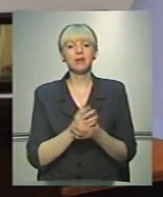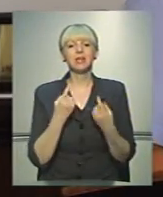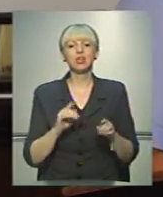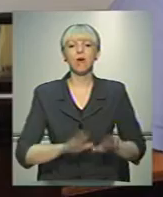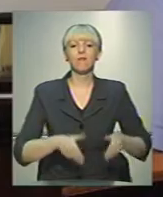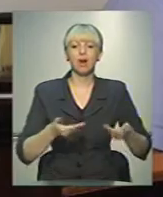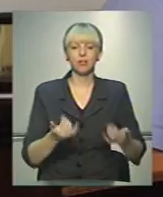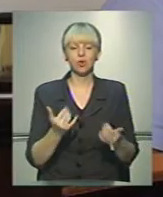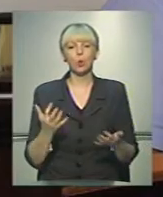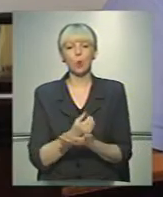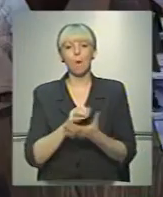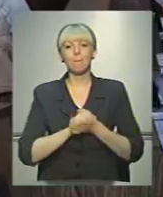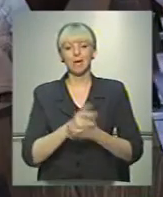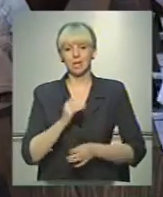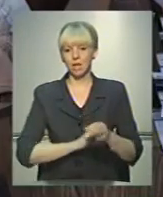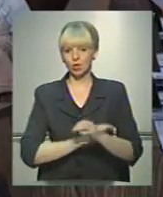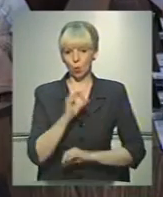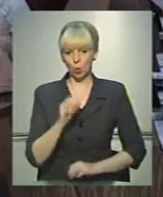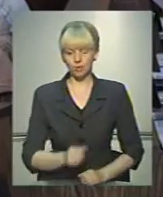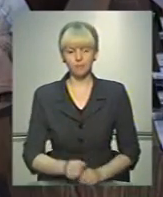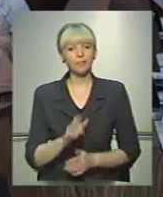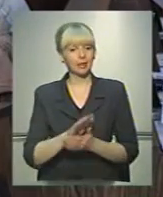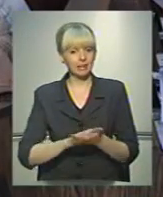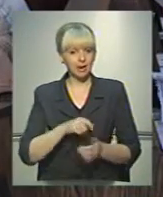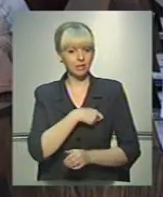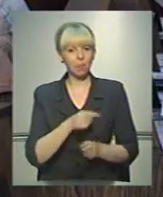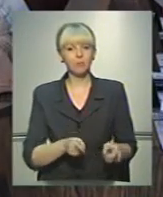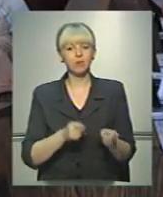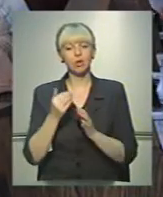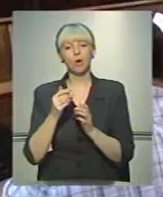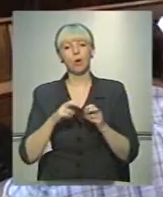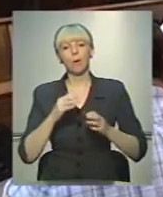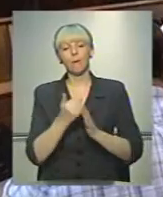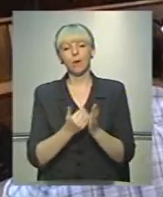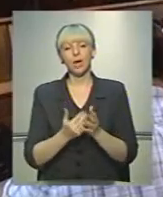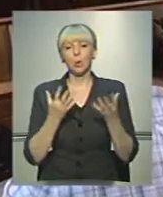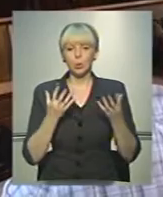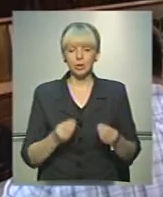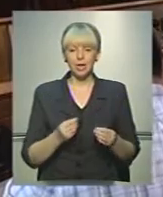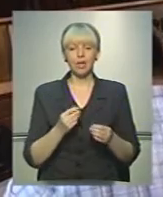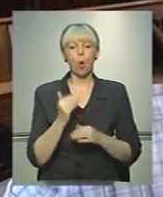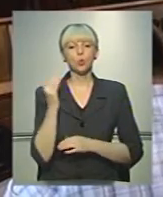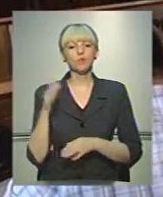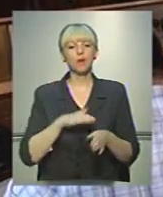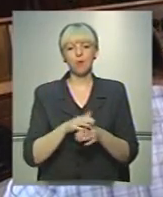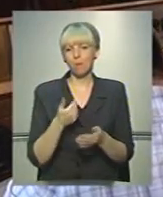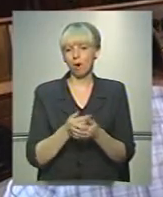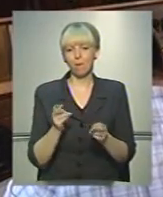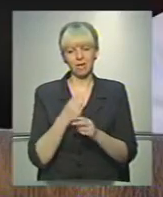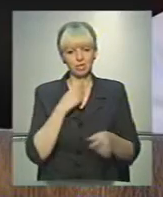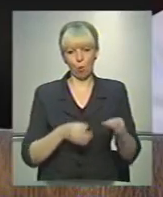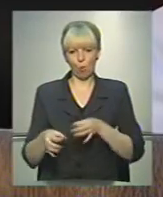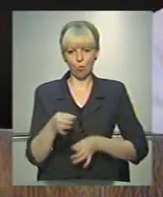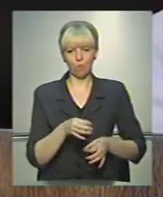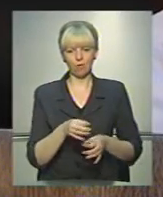варіанти сьогодні досягнення миру на Сході? А далі депутати перейшли до розгляду питань порядку денного. Голосування відбулося майже без